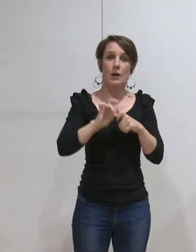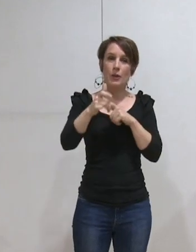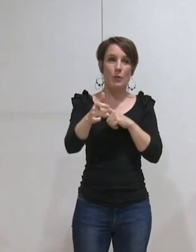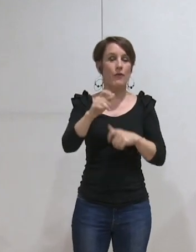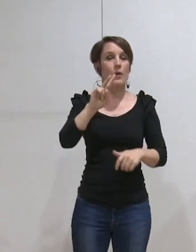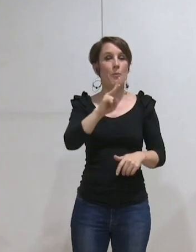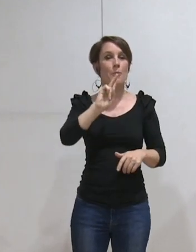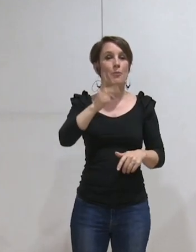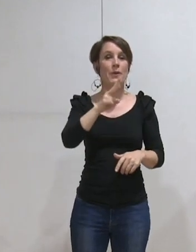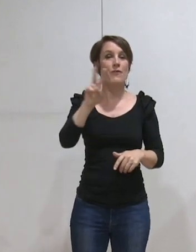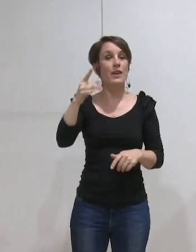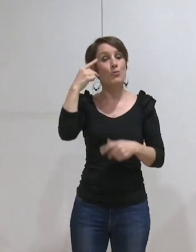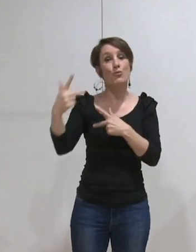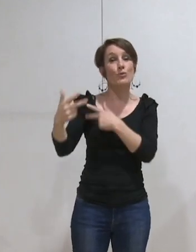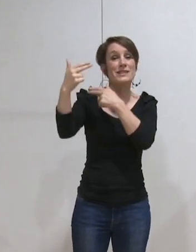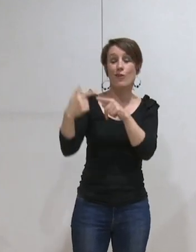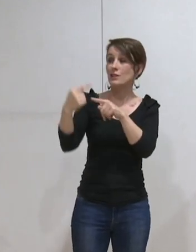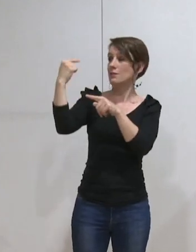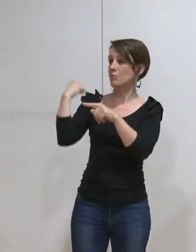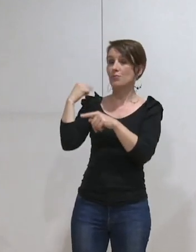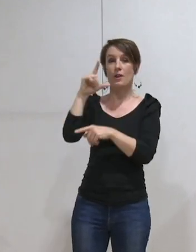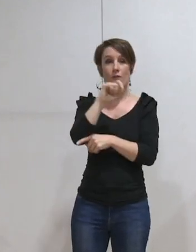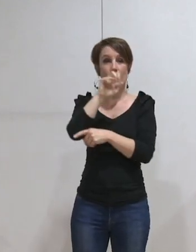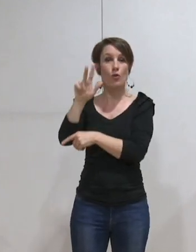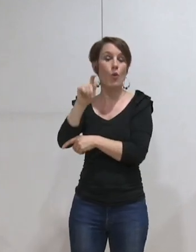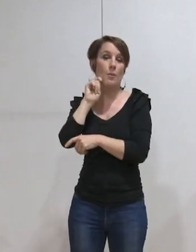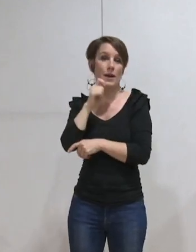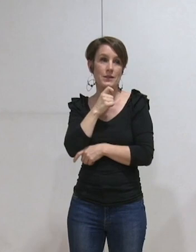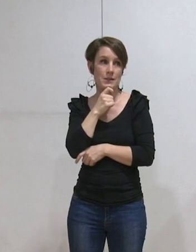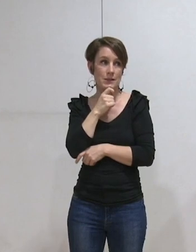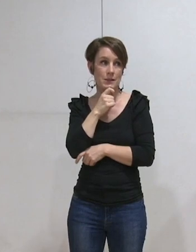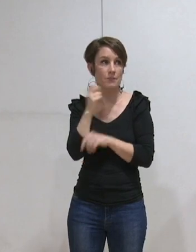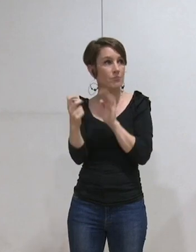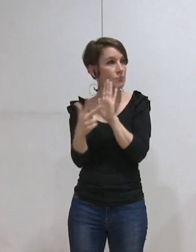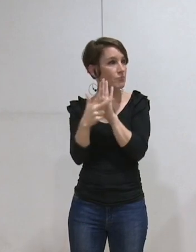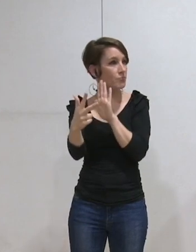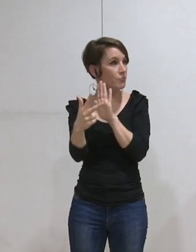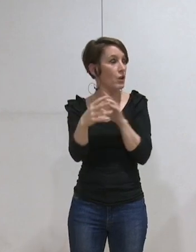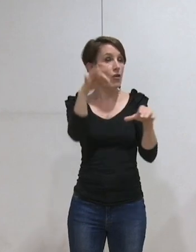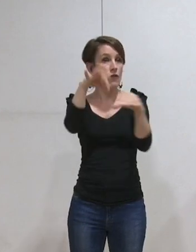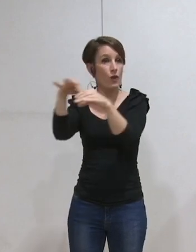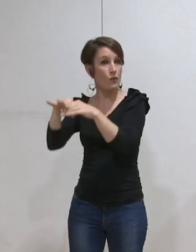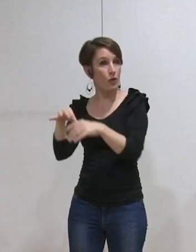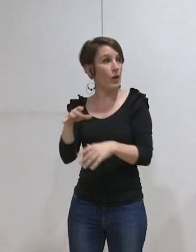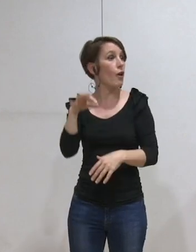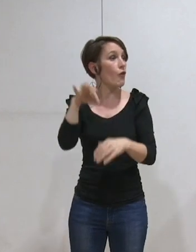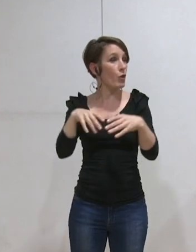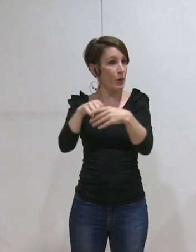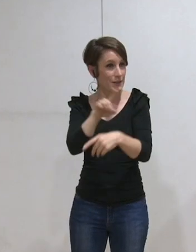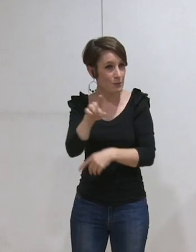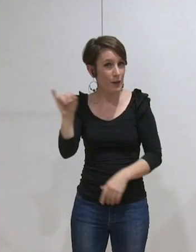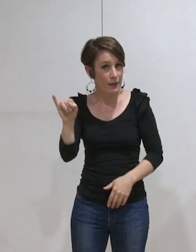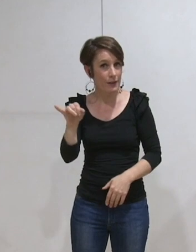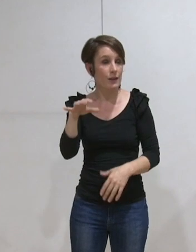procèsverbal de la séance donc du conseil municipal du 23 mars je mets au vote qui ne prend pas part au vote